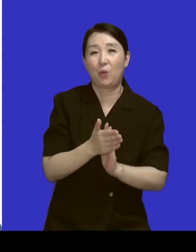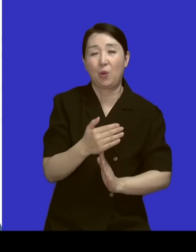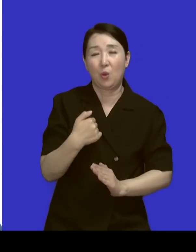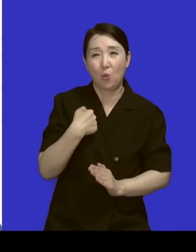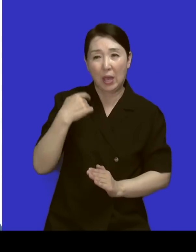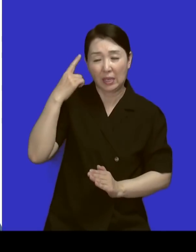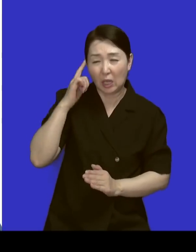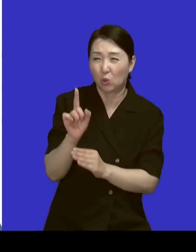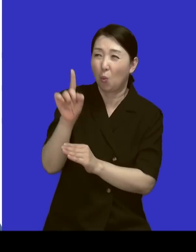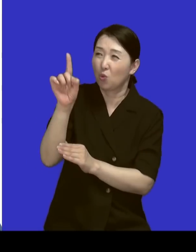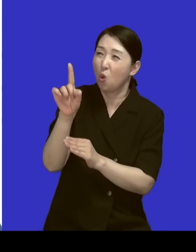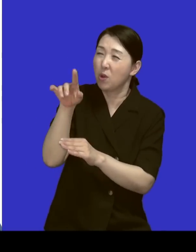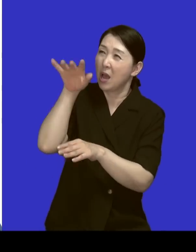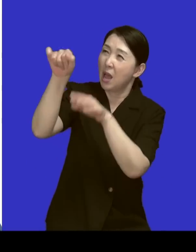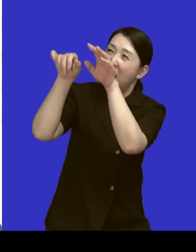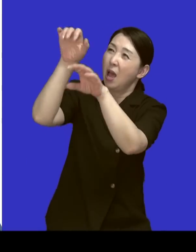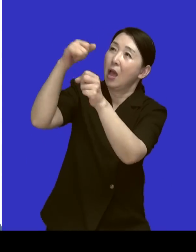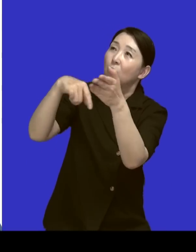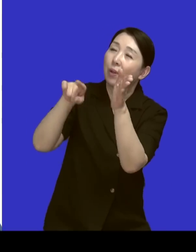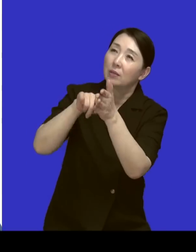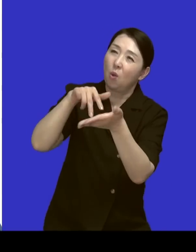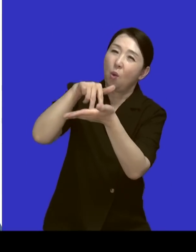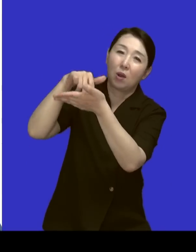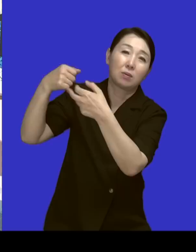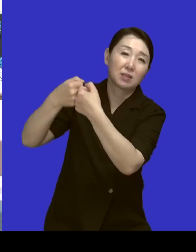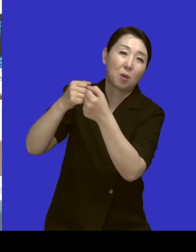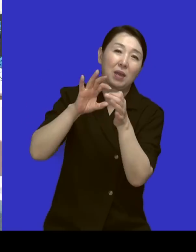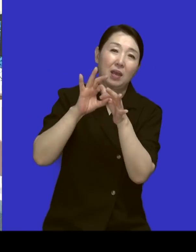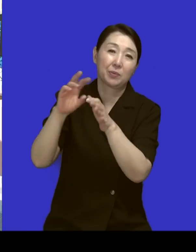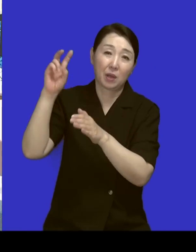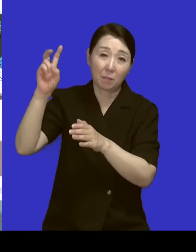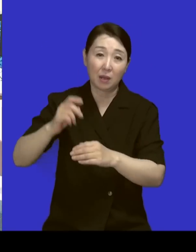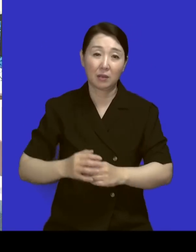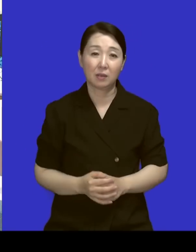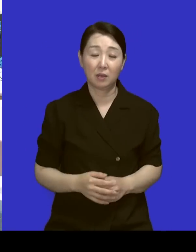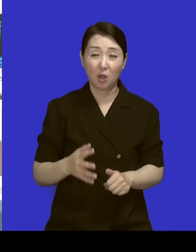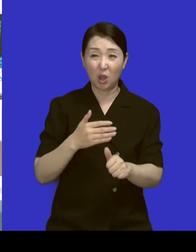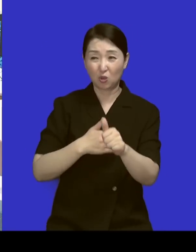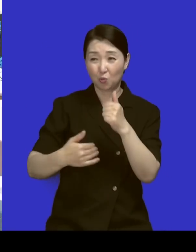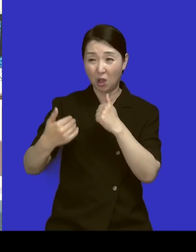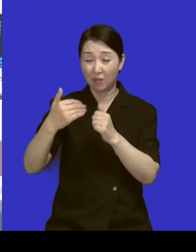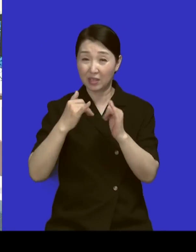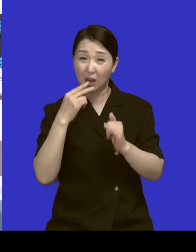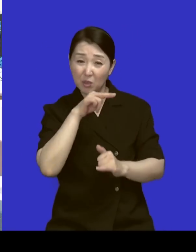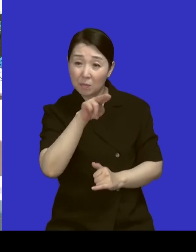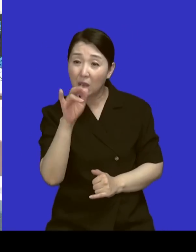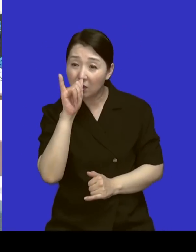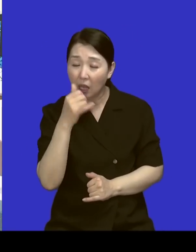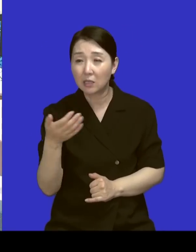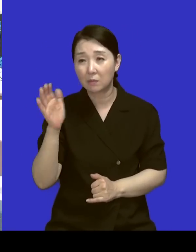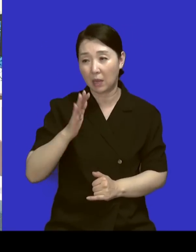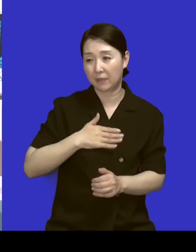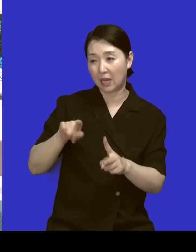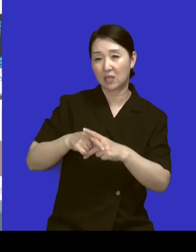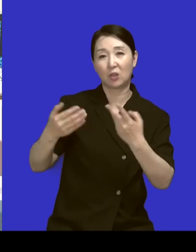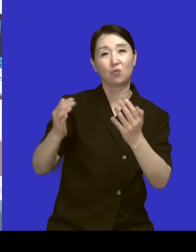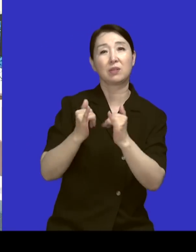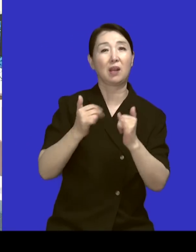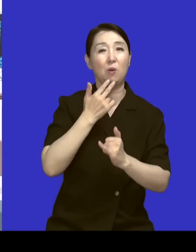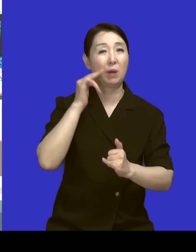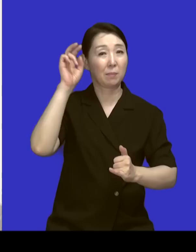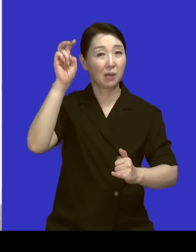데로 올라가기 위해서 그 외로운 싸움을 했을 거고 제 주변에는 인맥은 있겠지만 정말 저 위하는 사람들은 없었을 거예요.